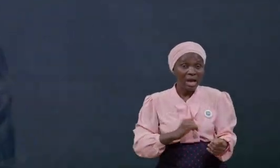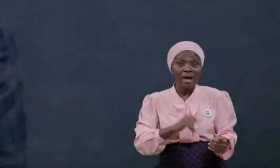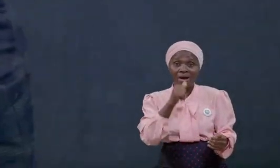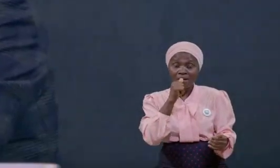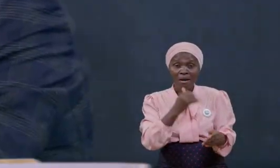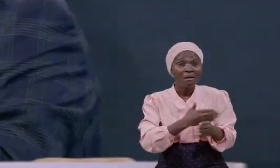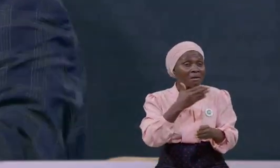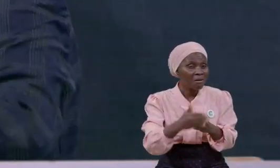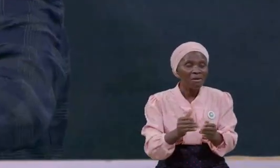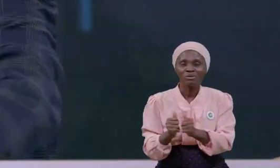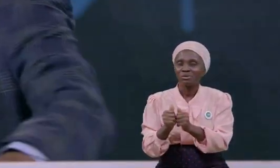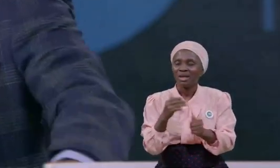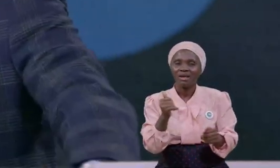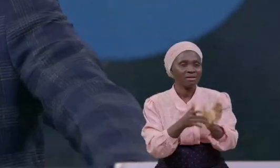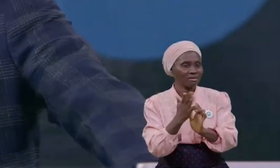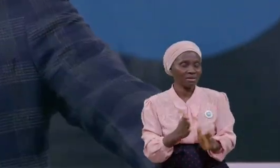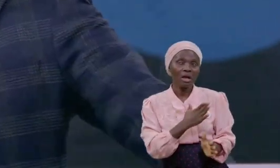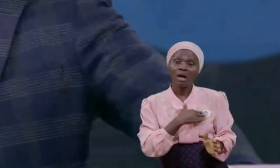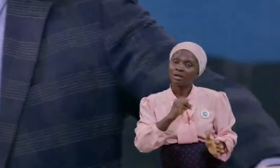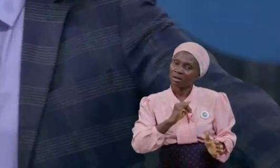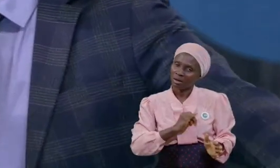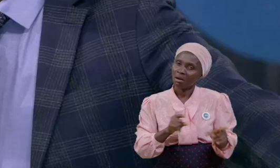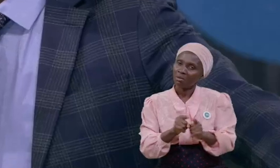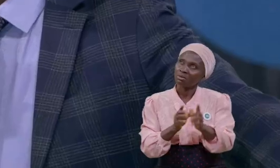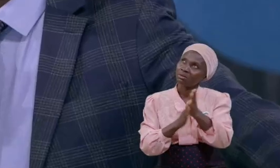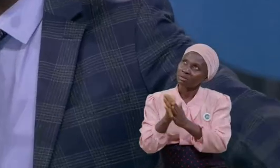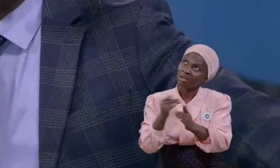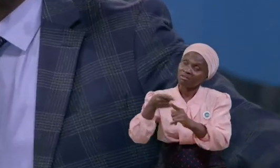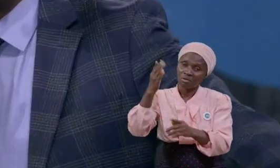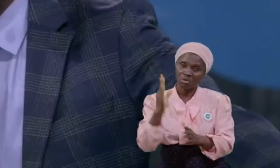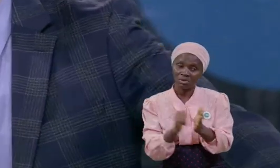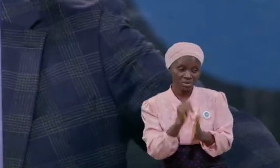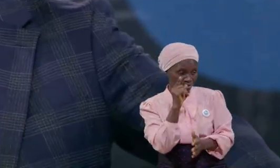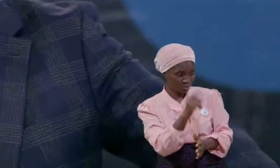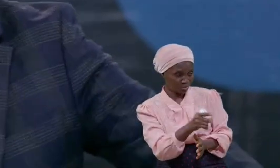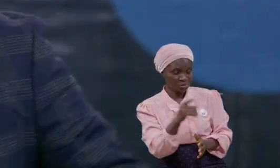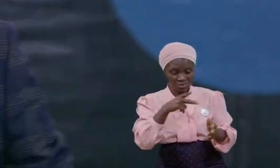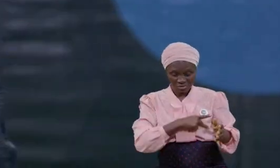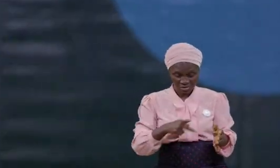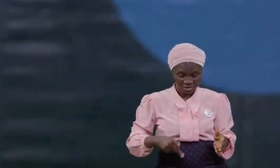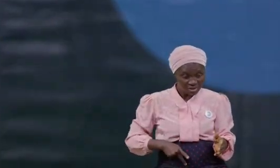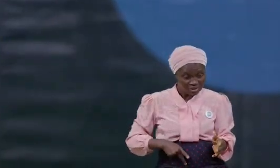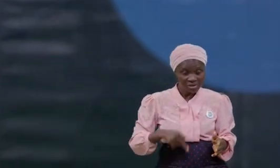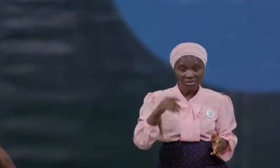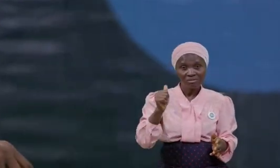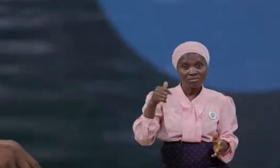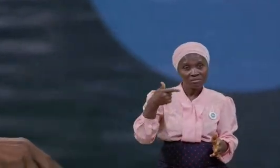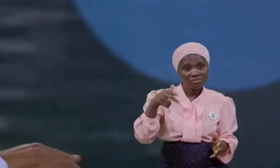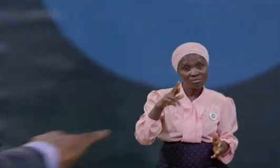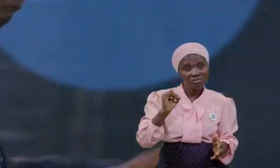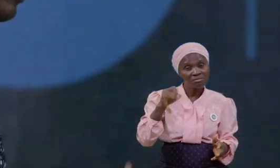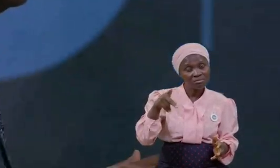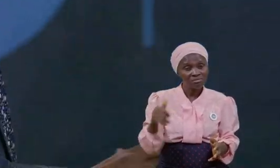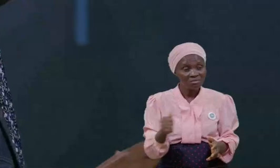Plaise à Dieu, au roi Agrippa, directeur là-bas, dirigeant là-bas, évêque là-bas,